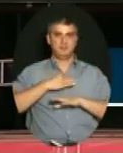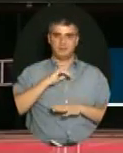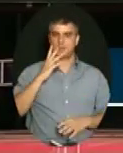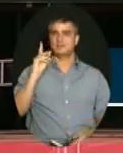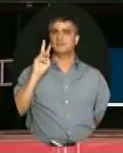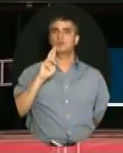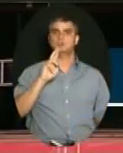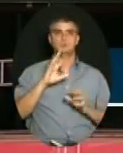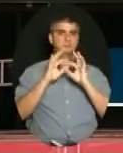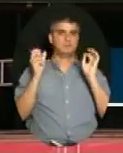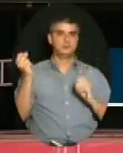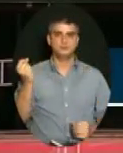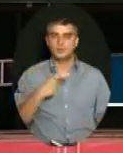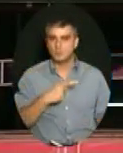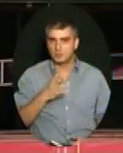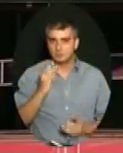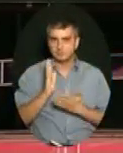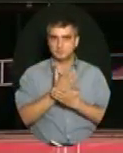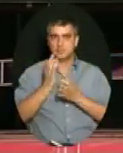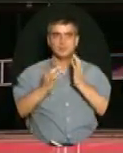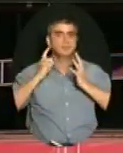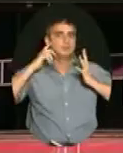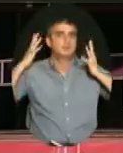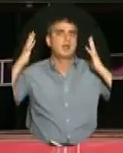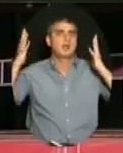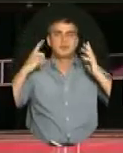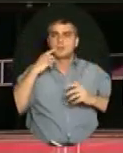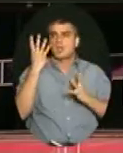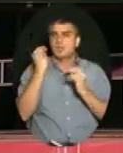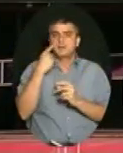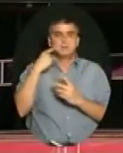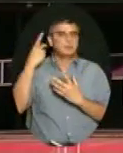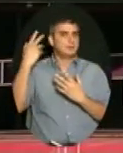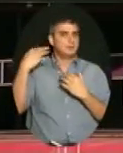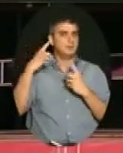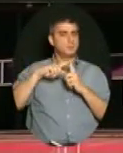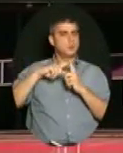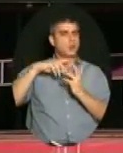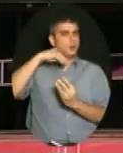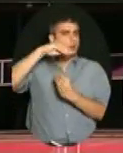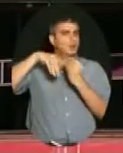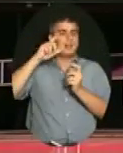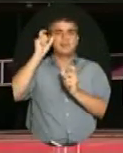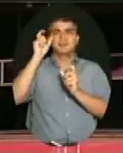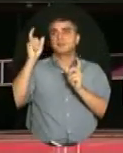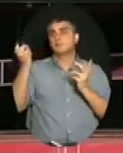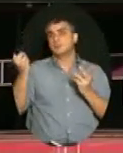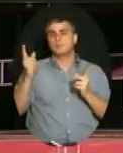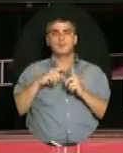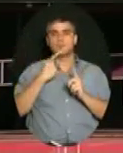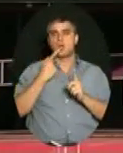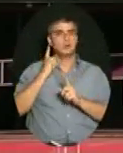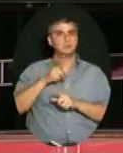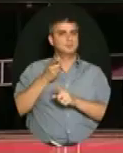שדוד רוזן פתח את השבוע עם פסק דין מהדהד, מלא דימויים שבאמת, לא דימויים,